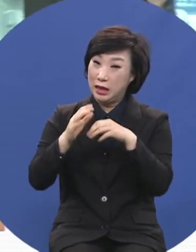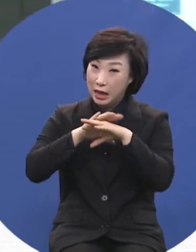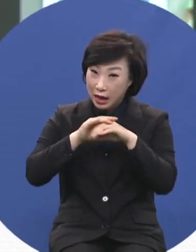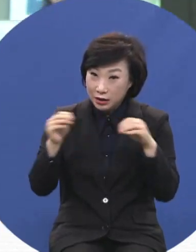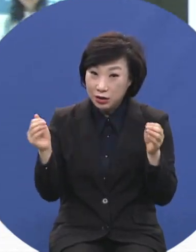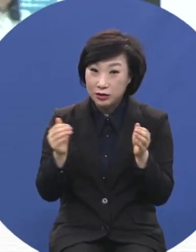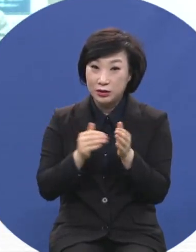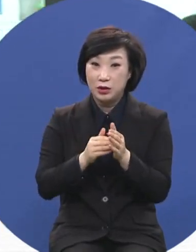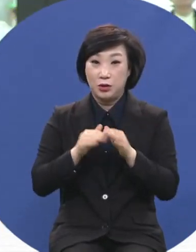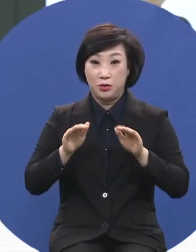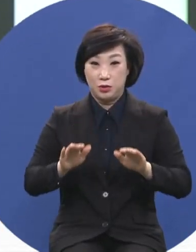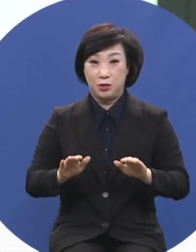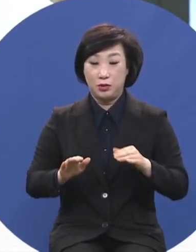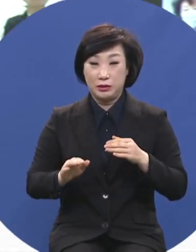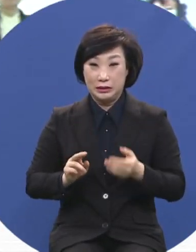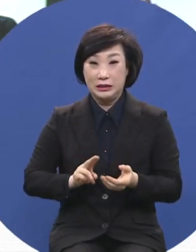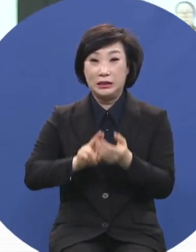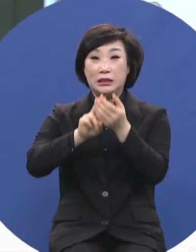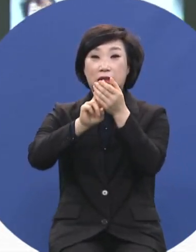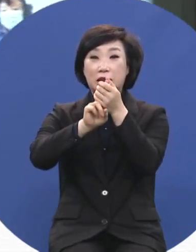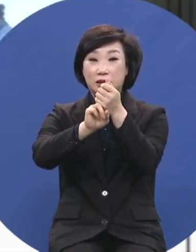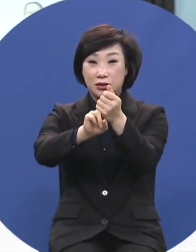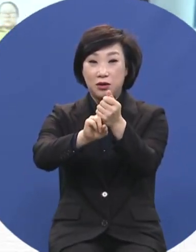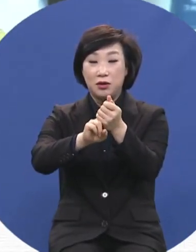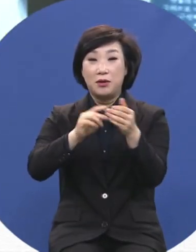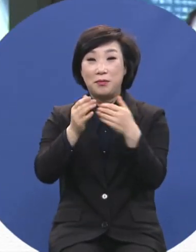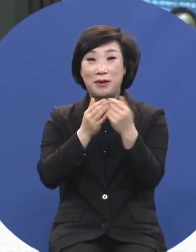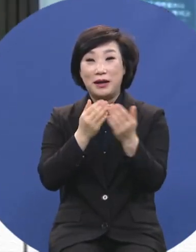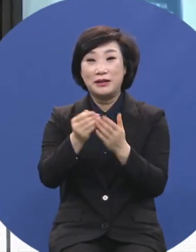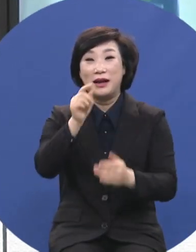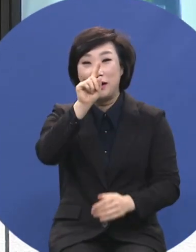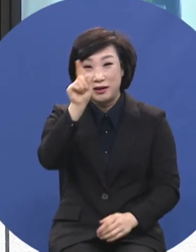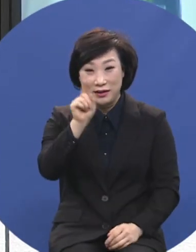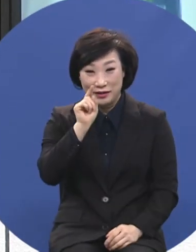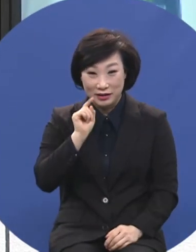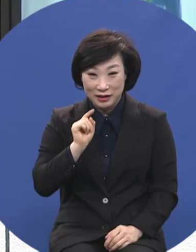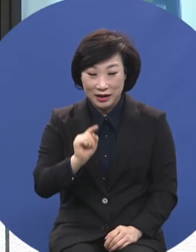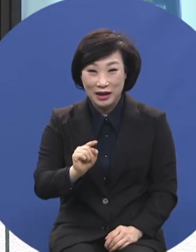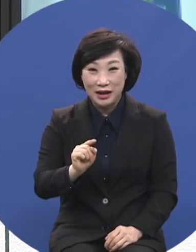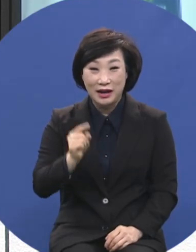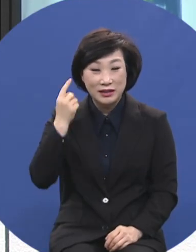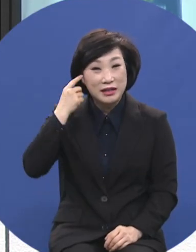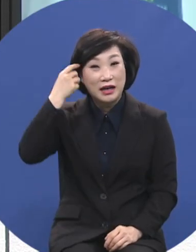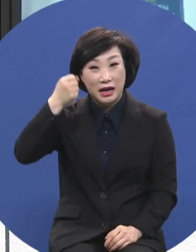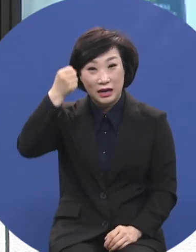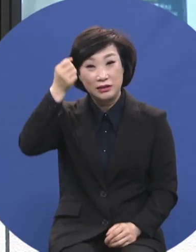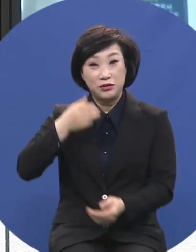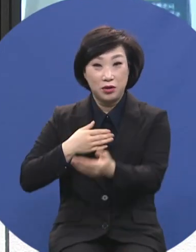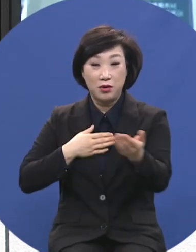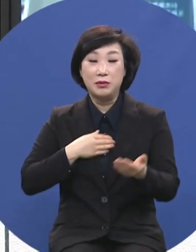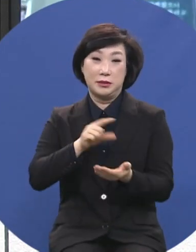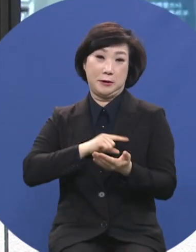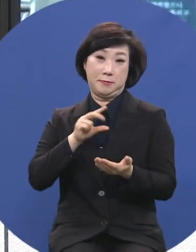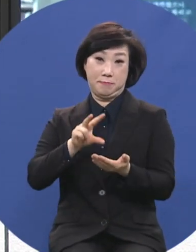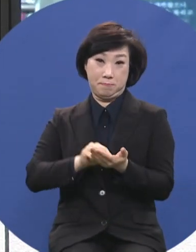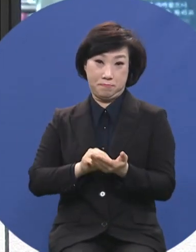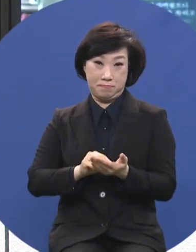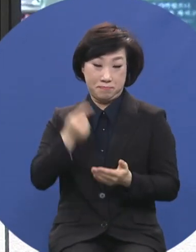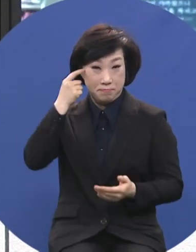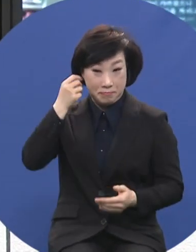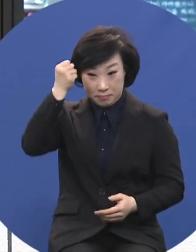해결하여 오늘 이적을 만날까 할 수 있는 제목을 딱